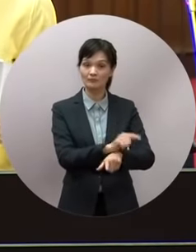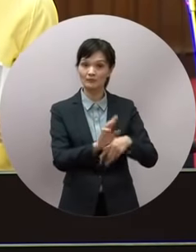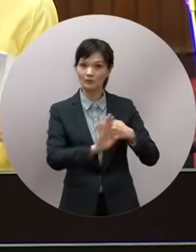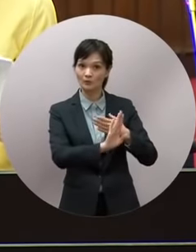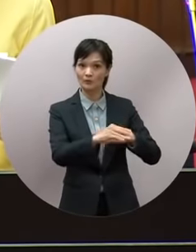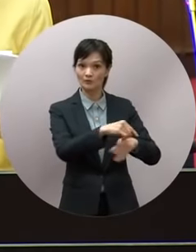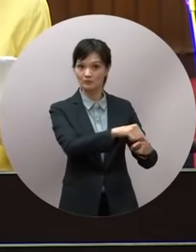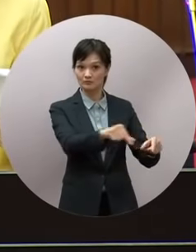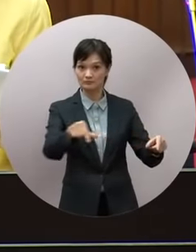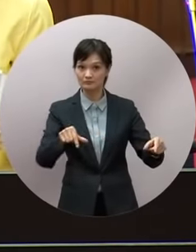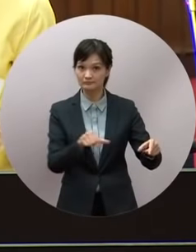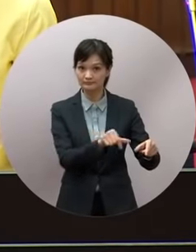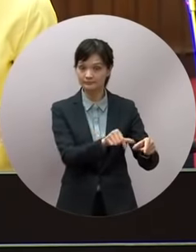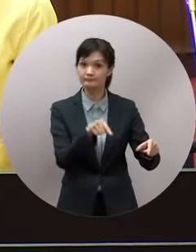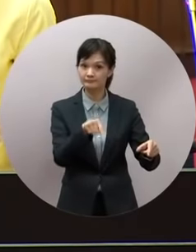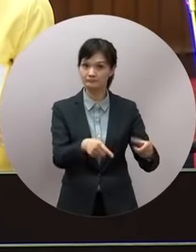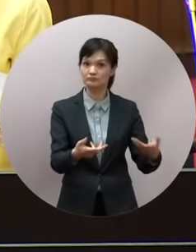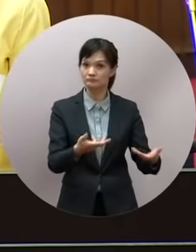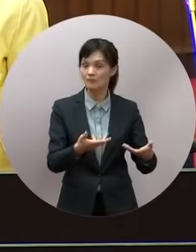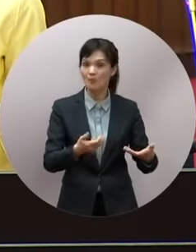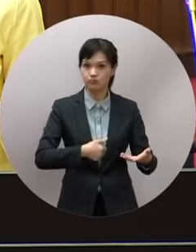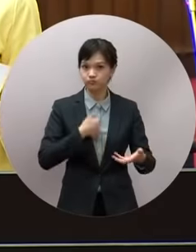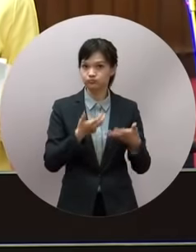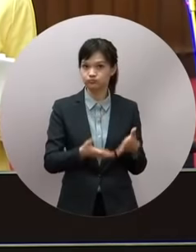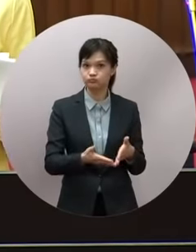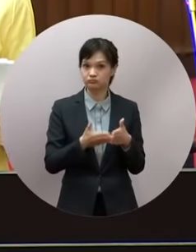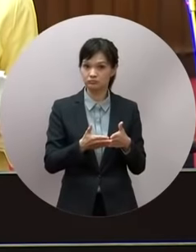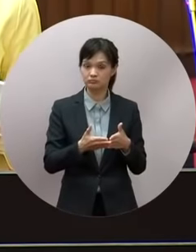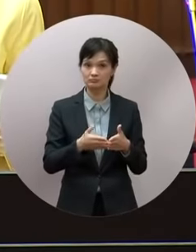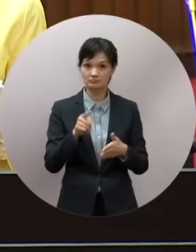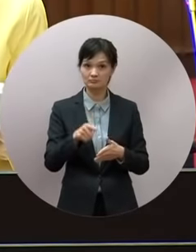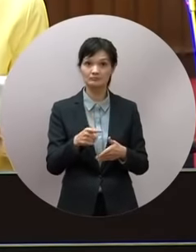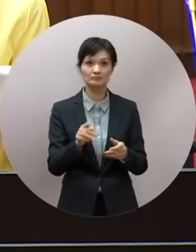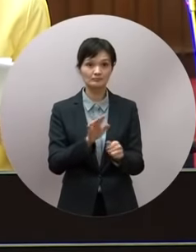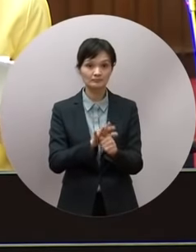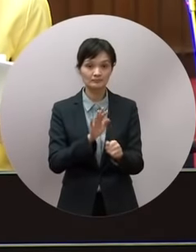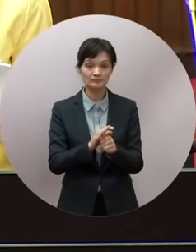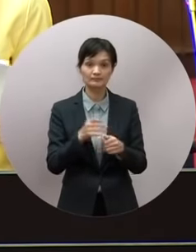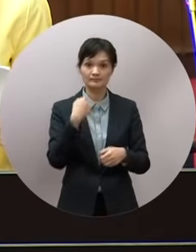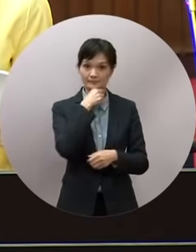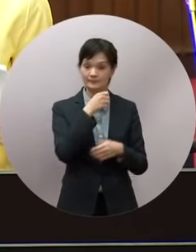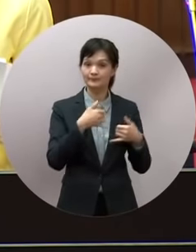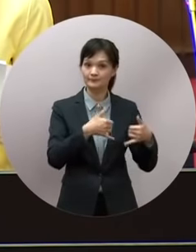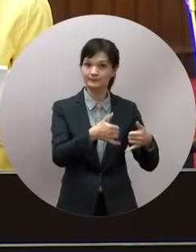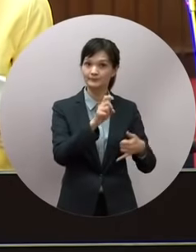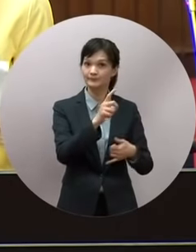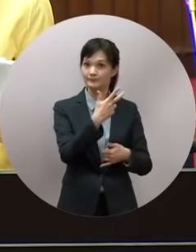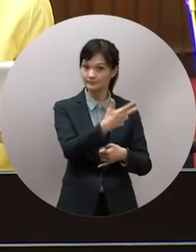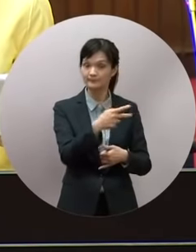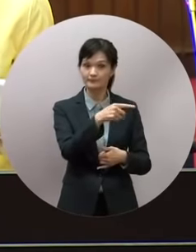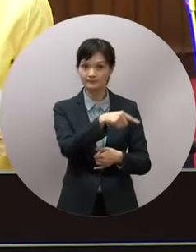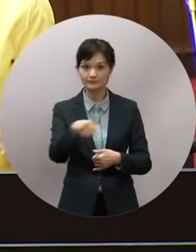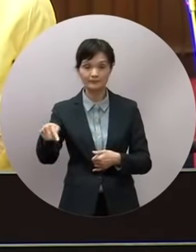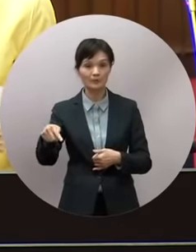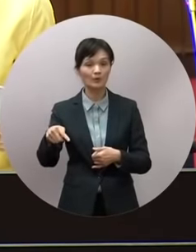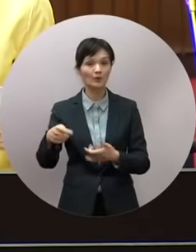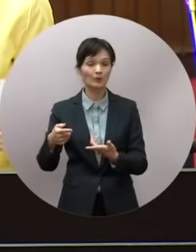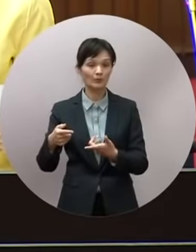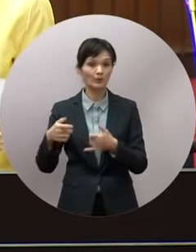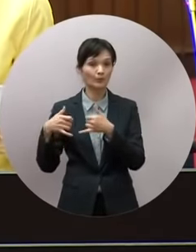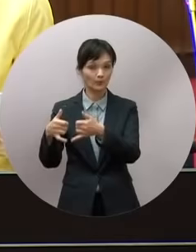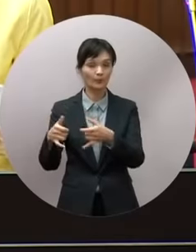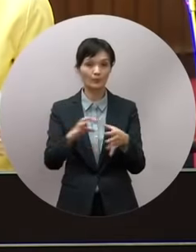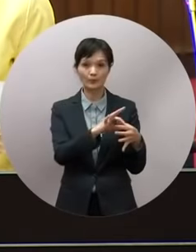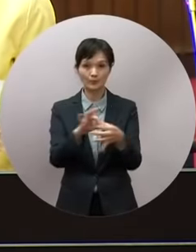工程，这条南外环非常的重要哈，它是连接台17线到彰鹿路非常重要的道路，全长有6公里